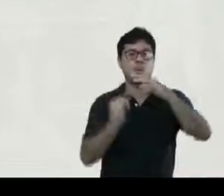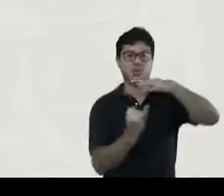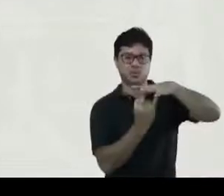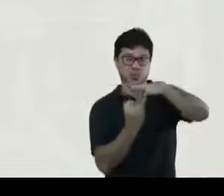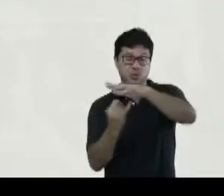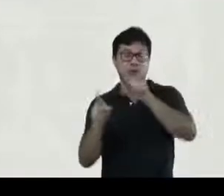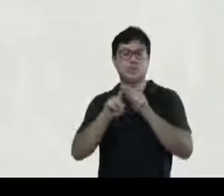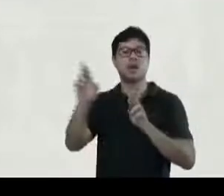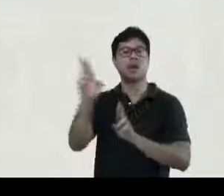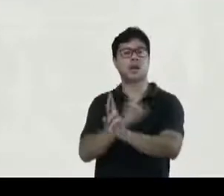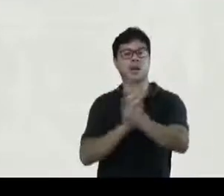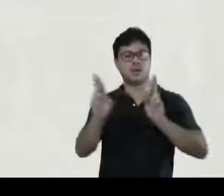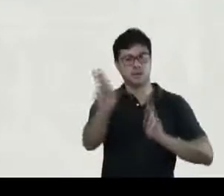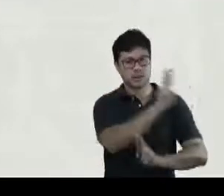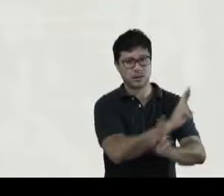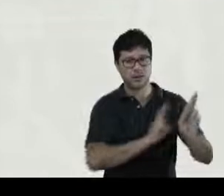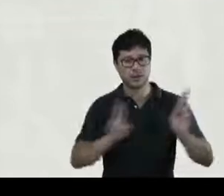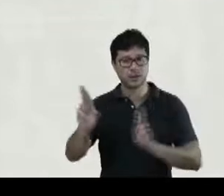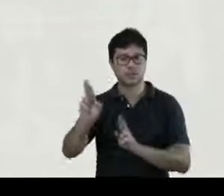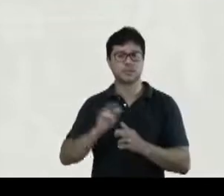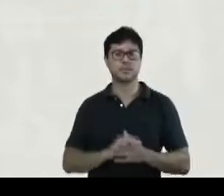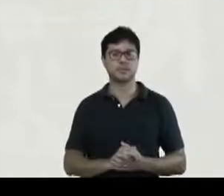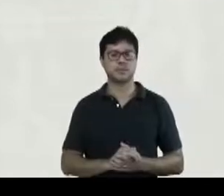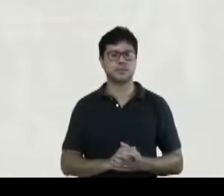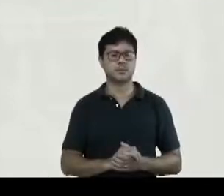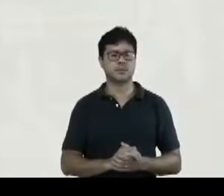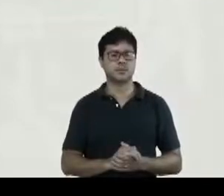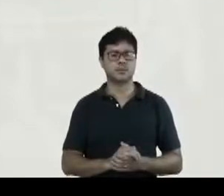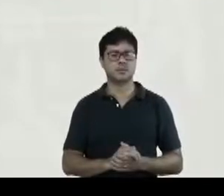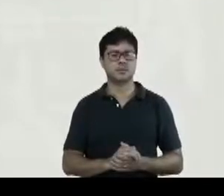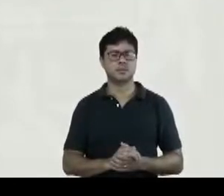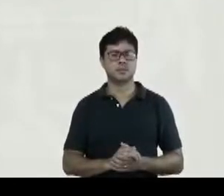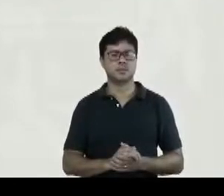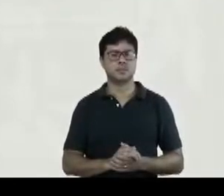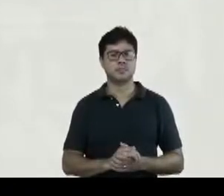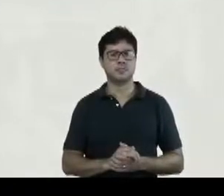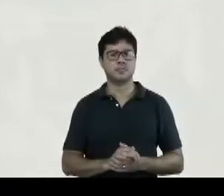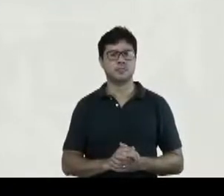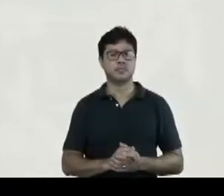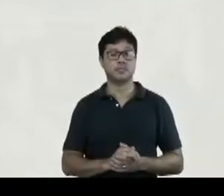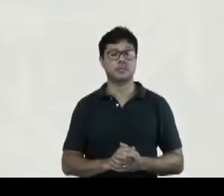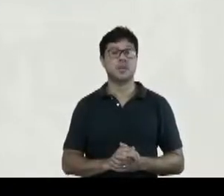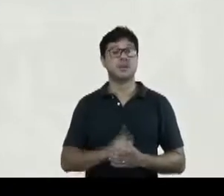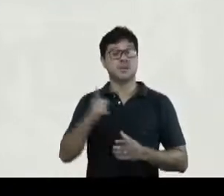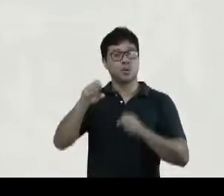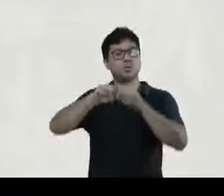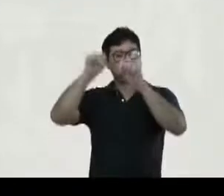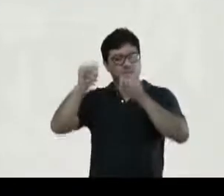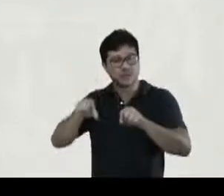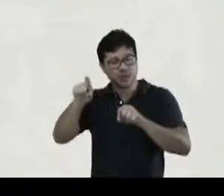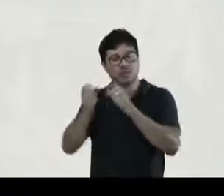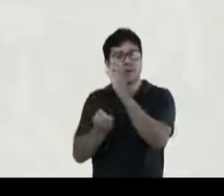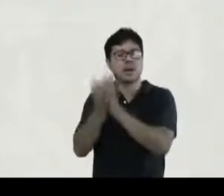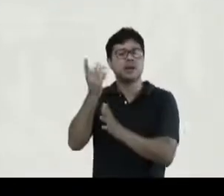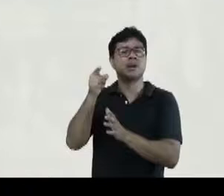Der seit 1999 aufgebaute Searle-Thesaurus sollte zunächst das Retrieval in